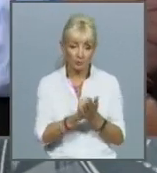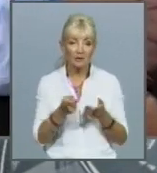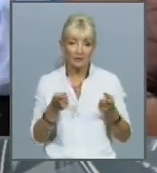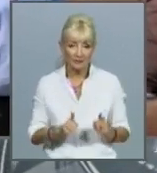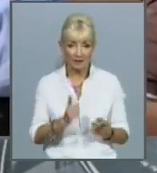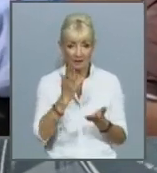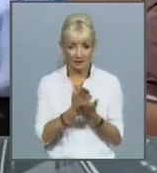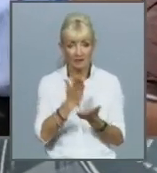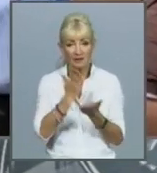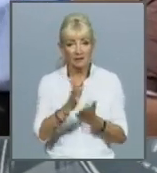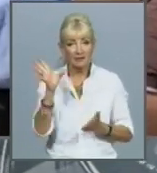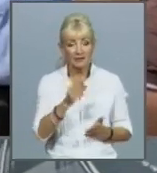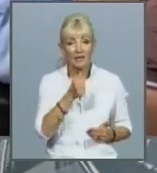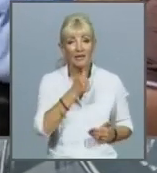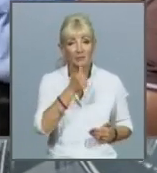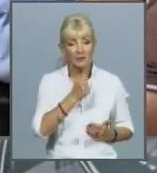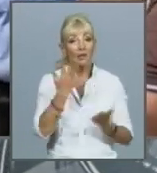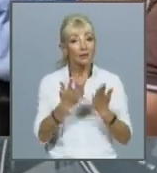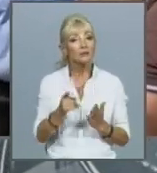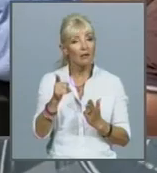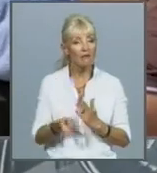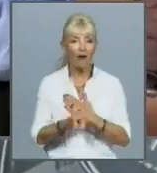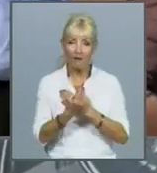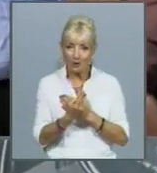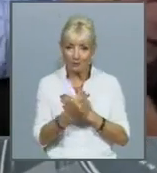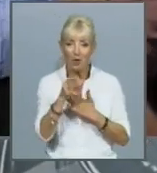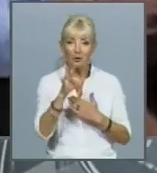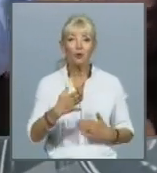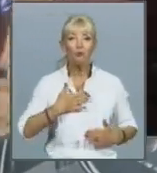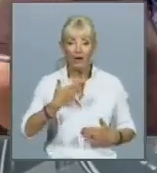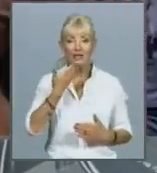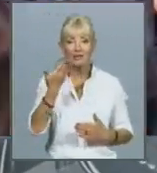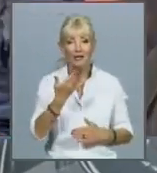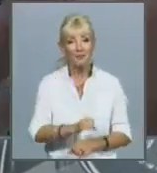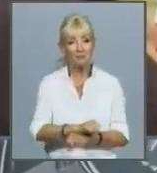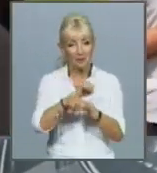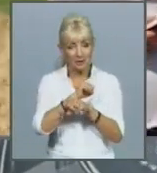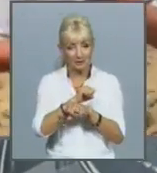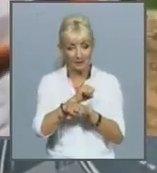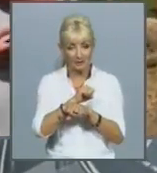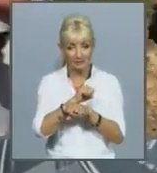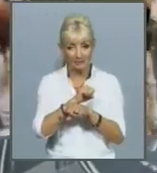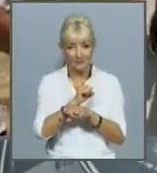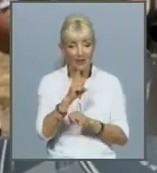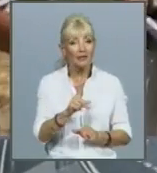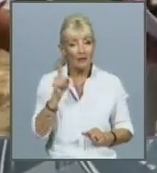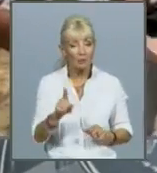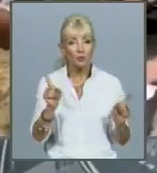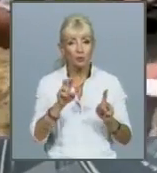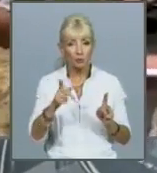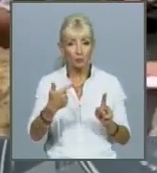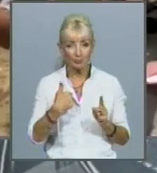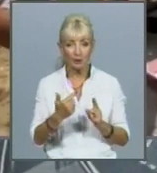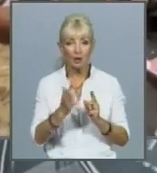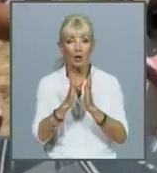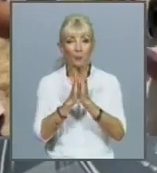эти экспертизы... Если не окажется, дозволы. Если не окажется, нет, то наш митинг, обращенный к тому, чтобы мы просим, мы